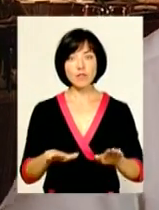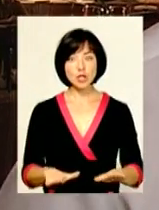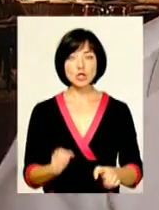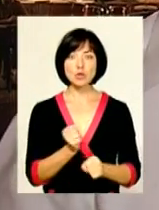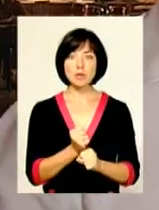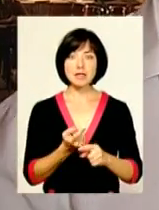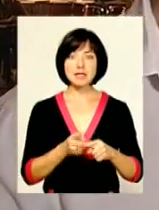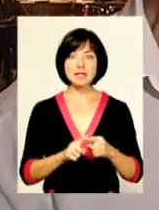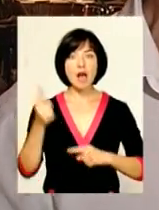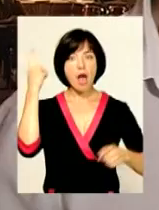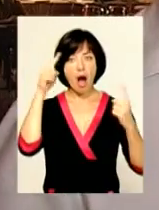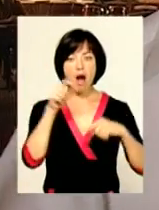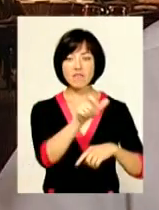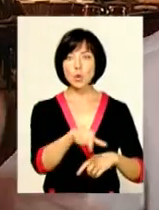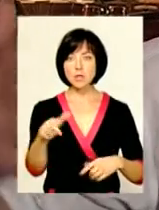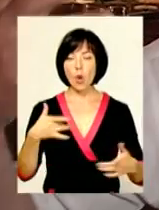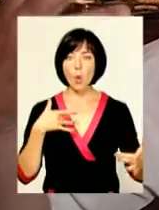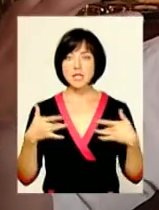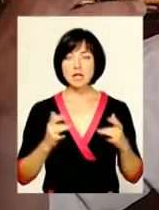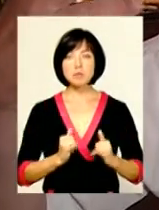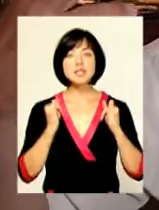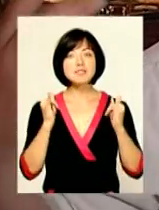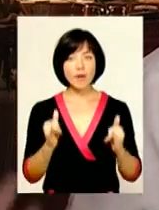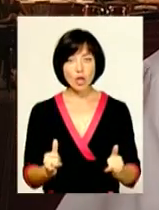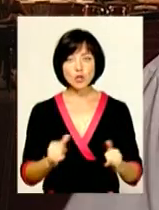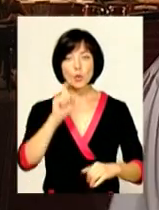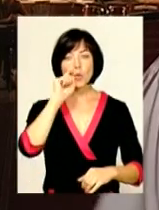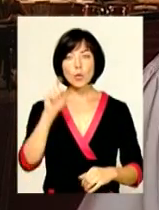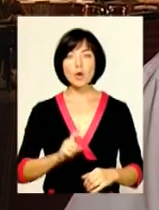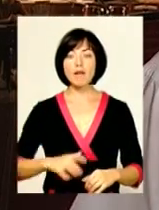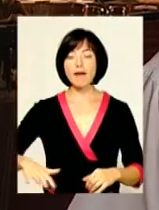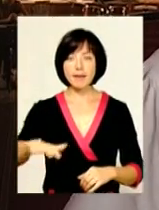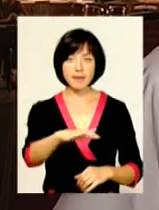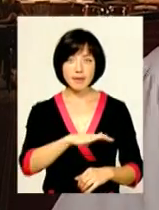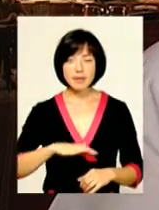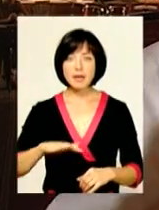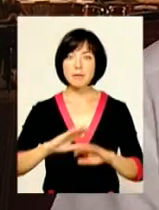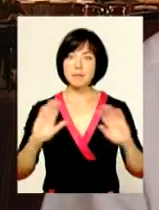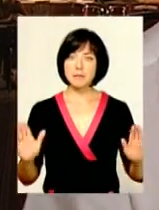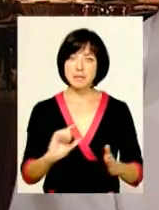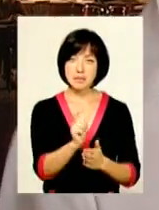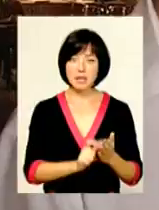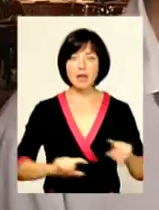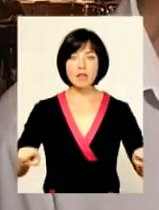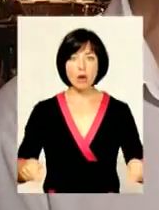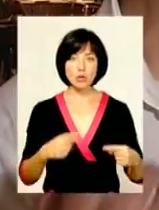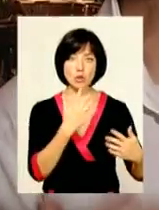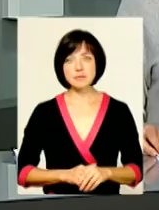зробити цей авторський цей концерт, присвячений Україні, пісні, народжені